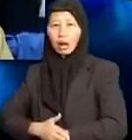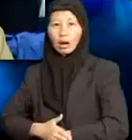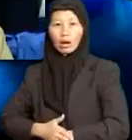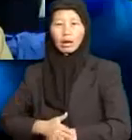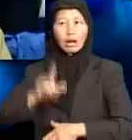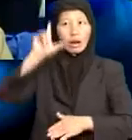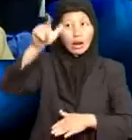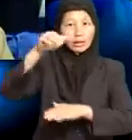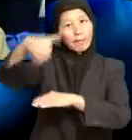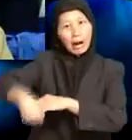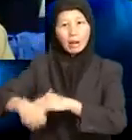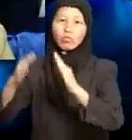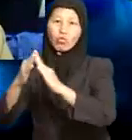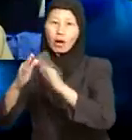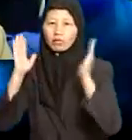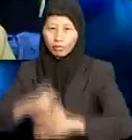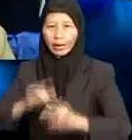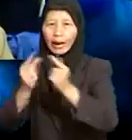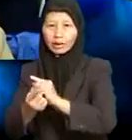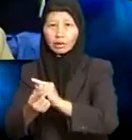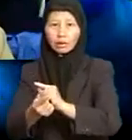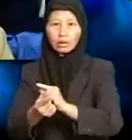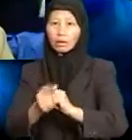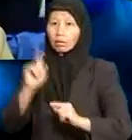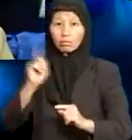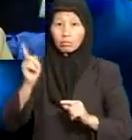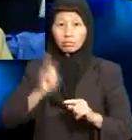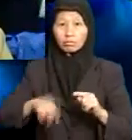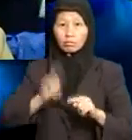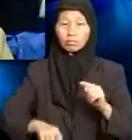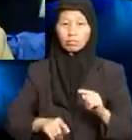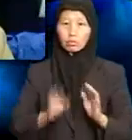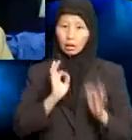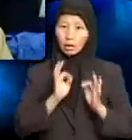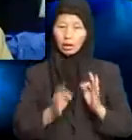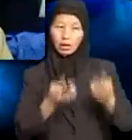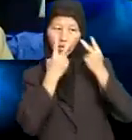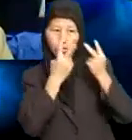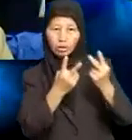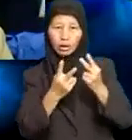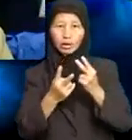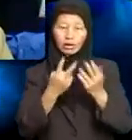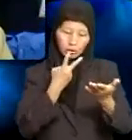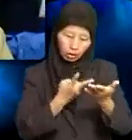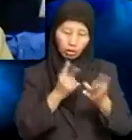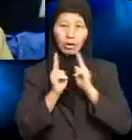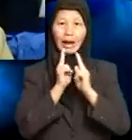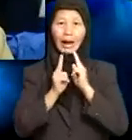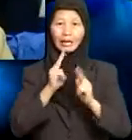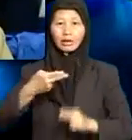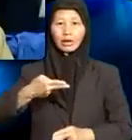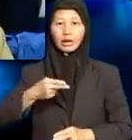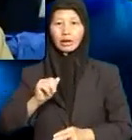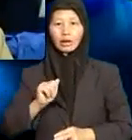untuk diqadakan di waktu yang kemudian. Sedangkan kalau kita melihat dalam hadis-hadis Rasulullah sallallahu alaihi wasallam